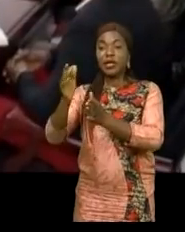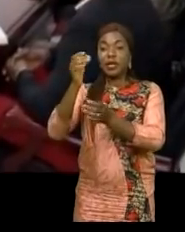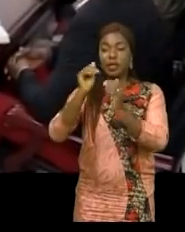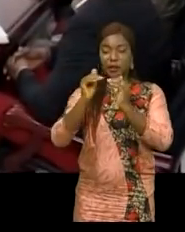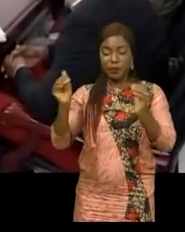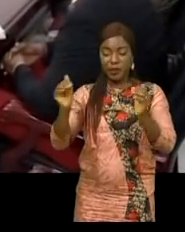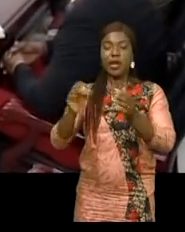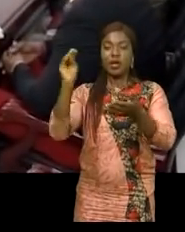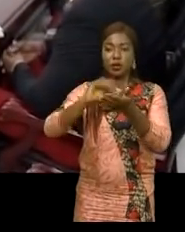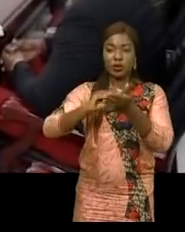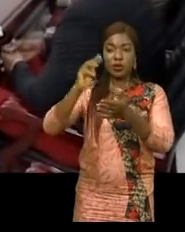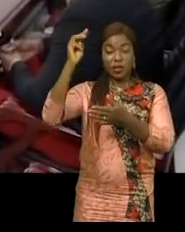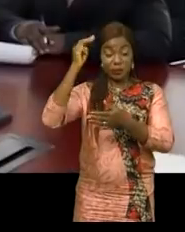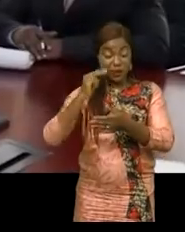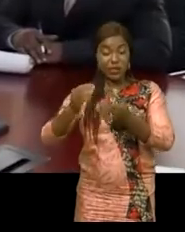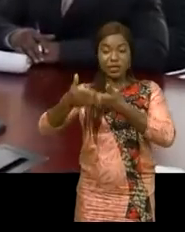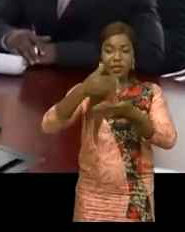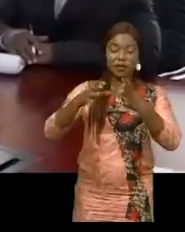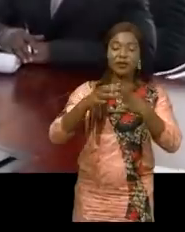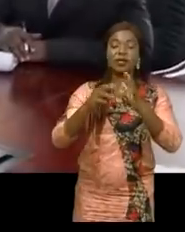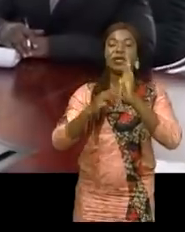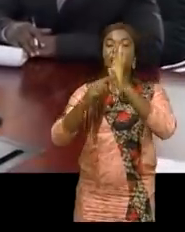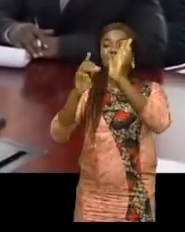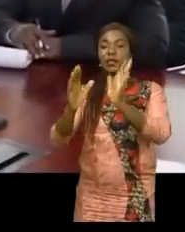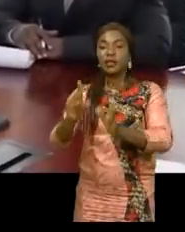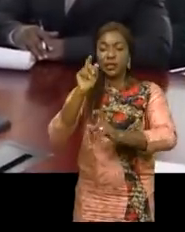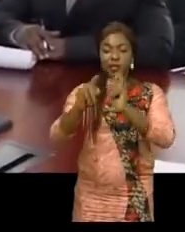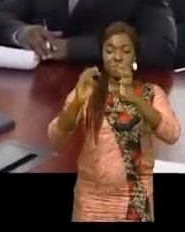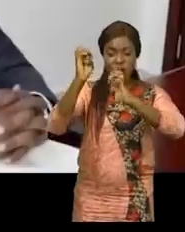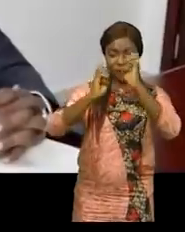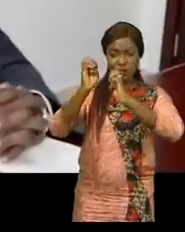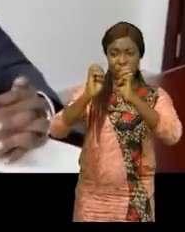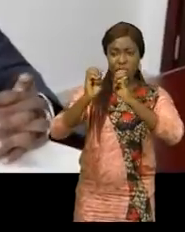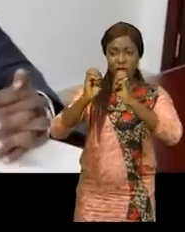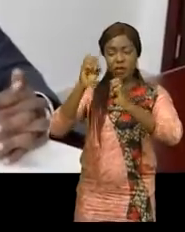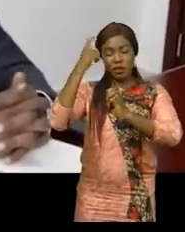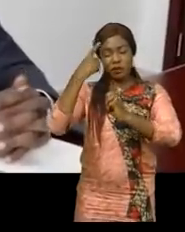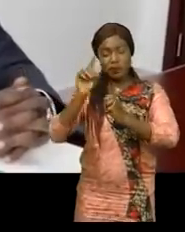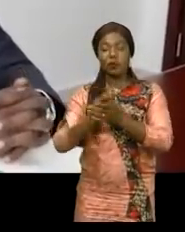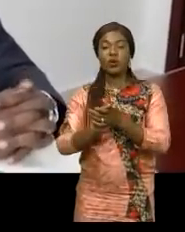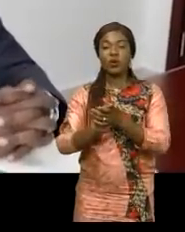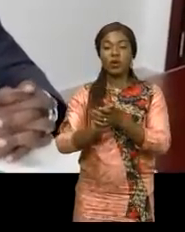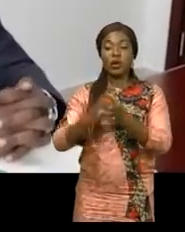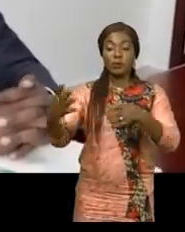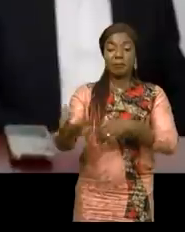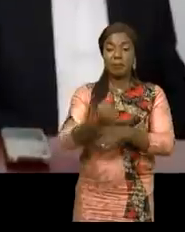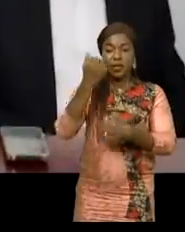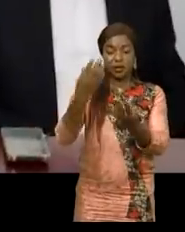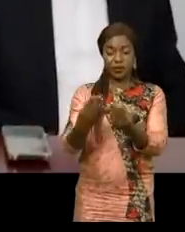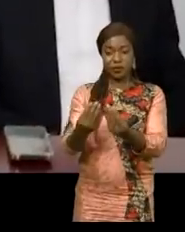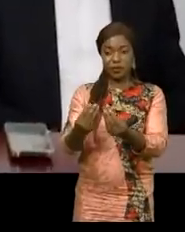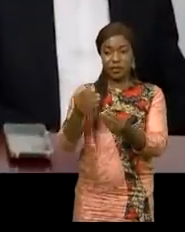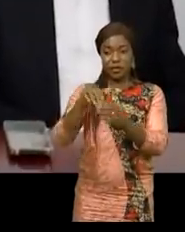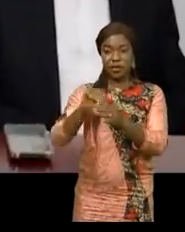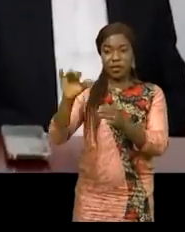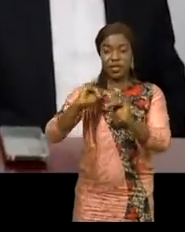le ministre a aussi changé avec les représentants de fonds d'eric question d'évaluer l'impact des mesures de restriction prises en faveur de cette industrie